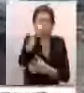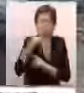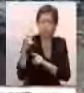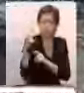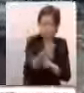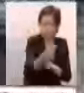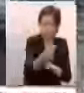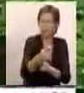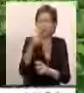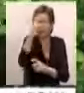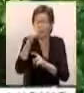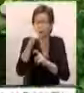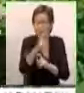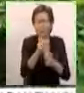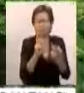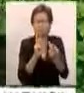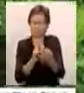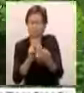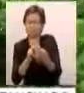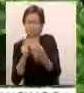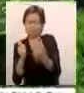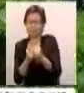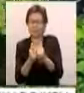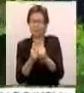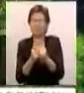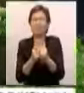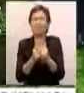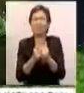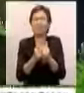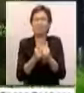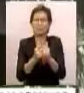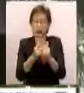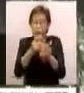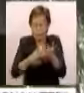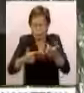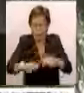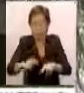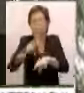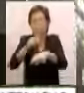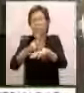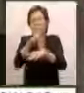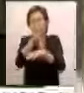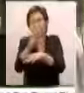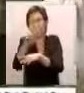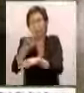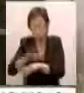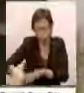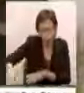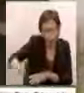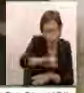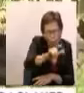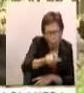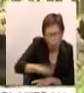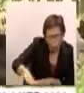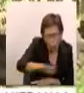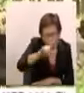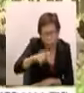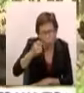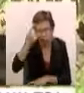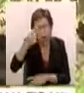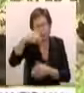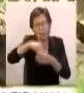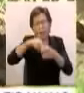kerajaan sesuai dengan situasi FELDA. Kerana umum kena memahami, pertama sekali